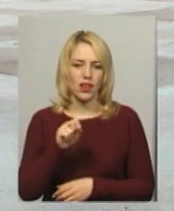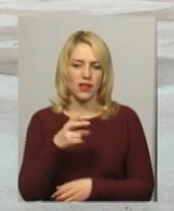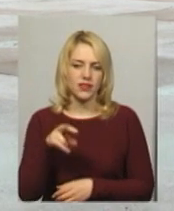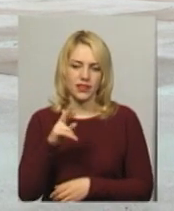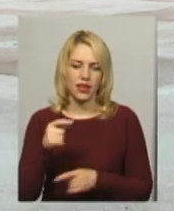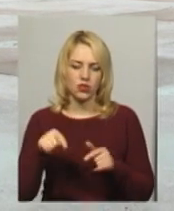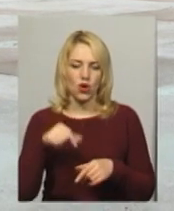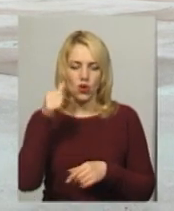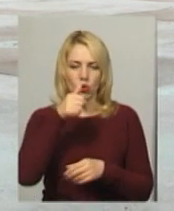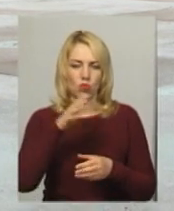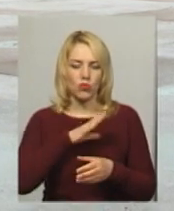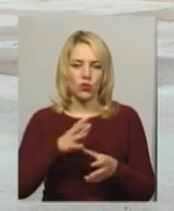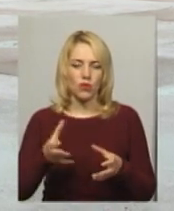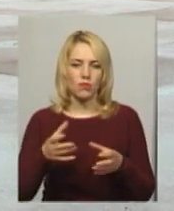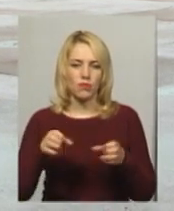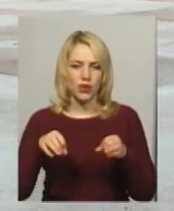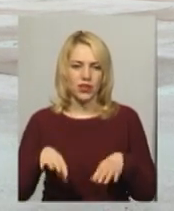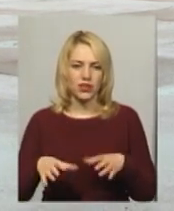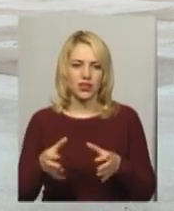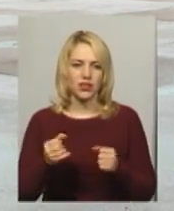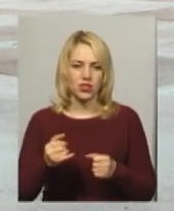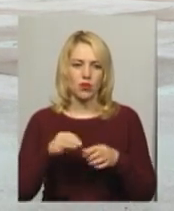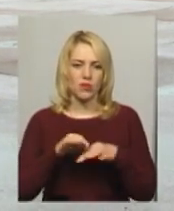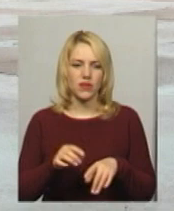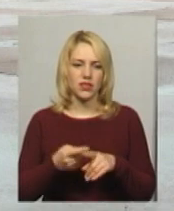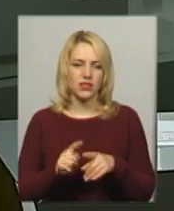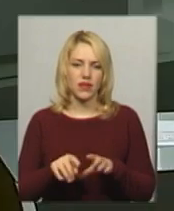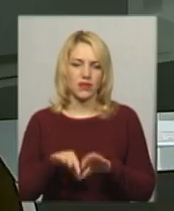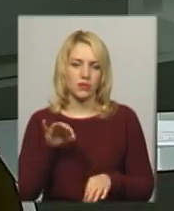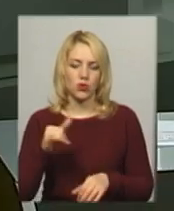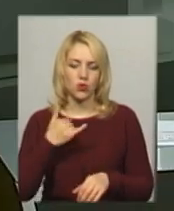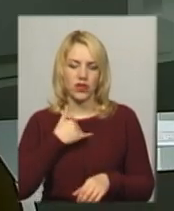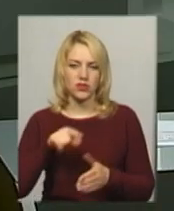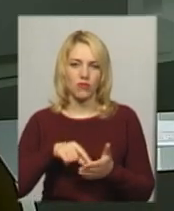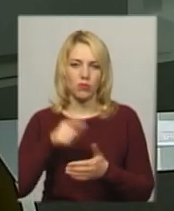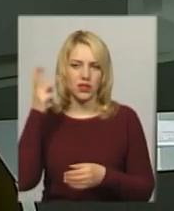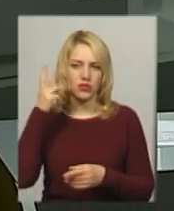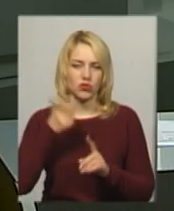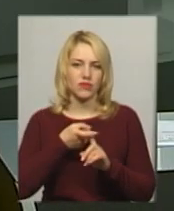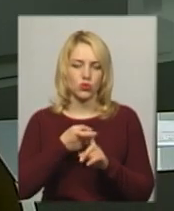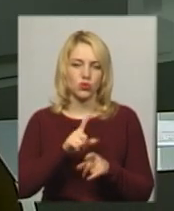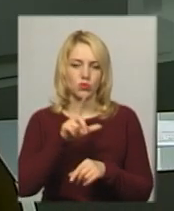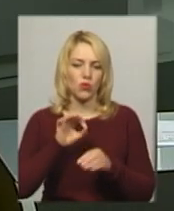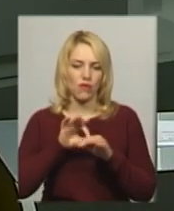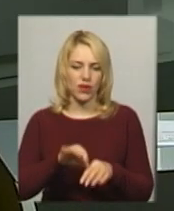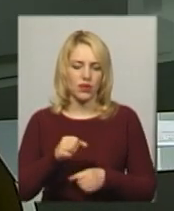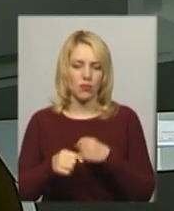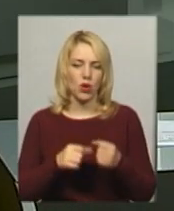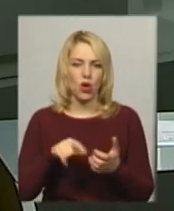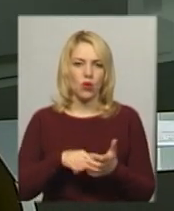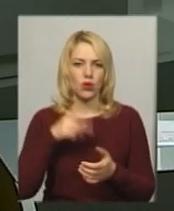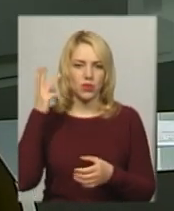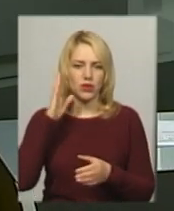було прийнято рішення оцей відбір провести саме в нас, в Хмельницькому. У зв'язку з проведенням пробігу у Хмельницькому